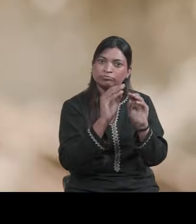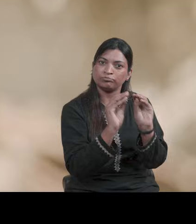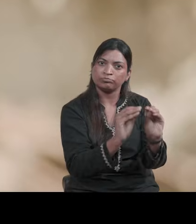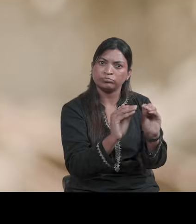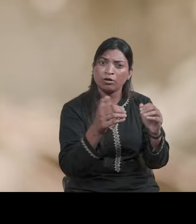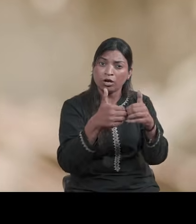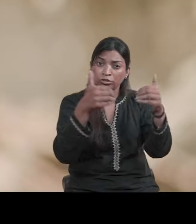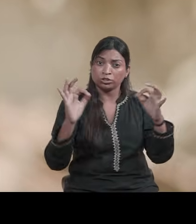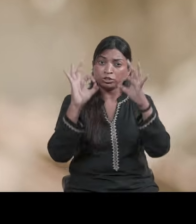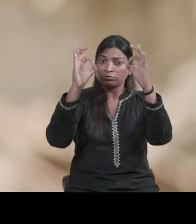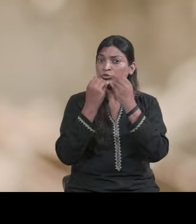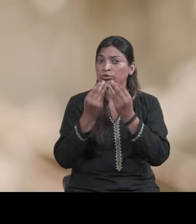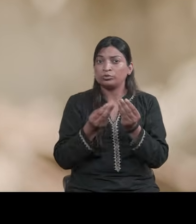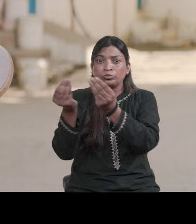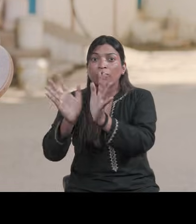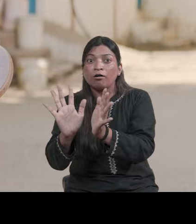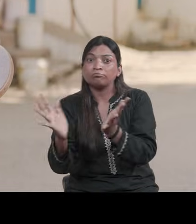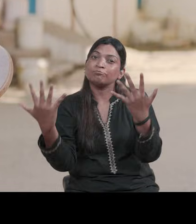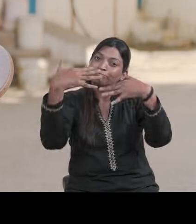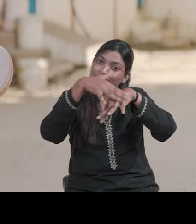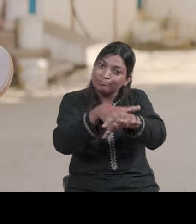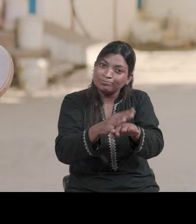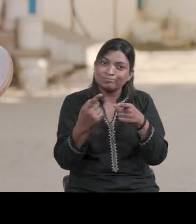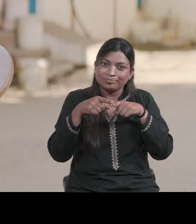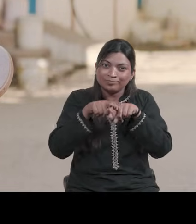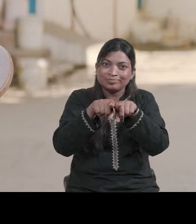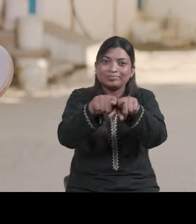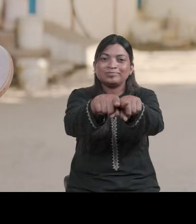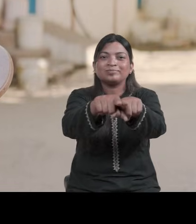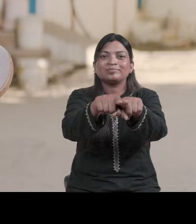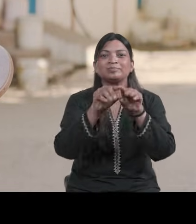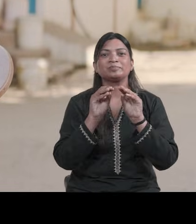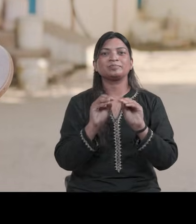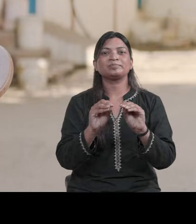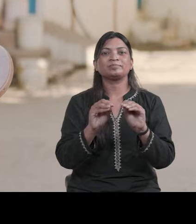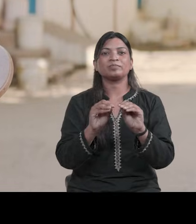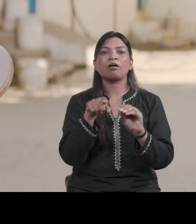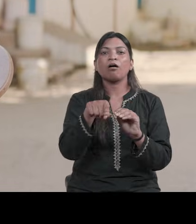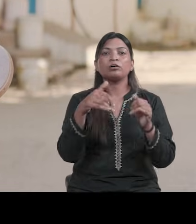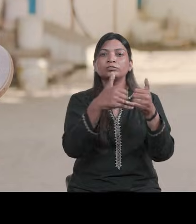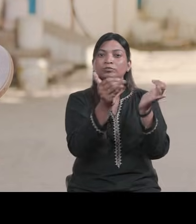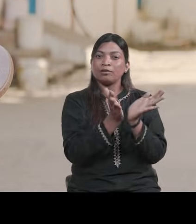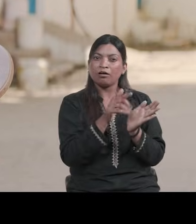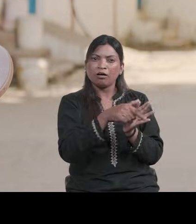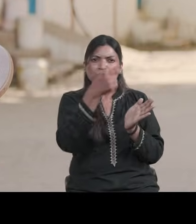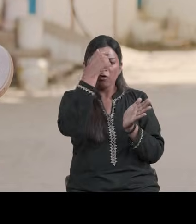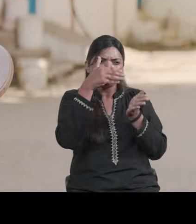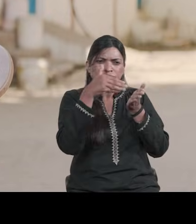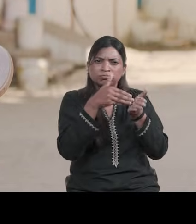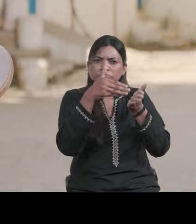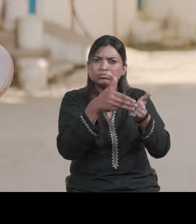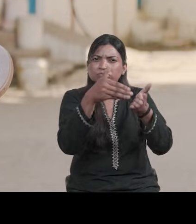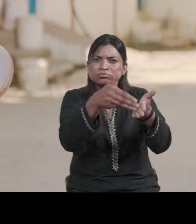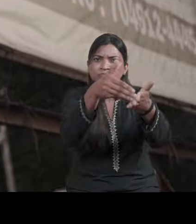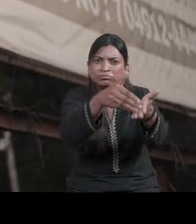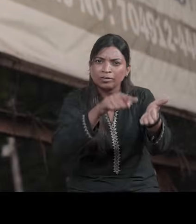सामाजिक समरसता के भाव से इनको समाज में जोड़ने का प्रयास पहल की जा रही है। ये सामाजिक सुधार, ये सामाजिक जो चुनौतियाँ उनको कैटर करने